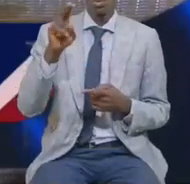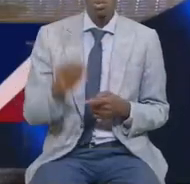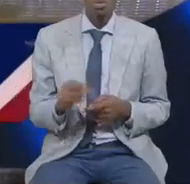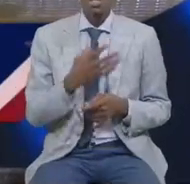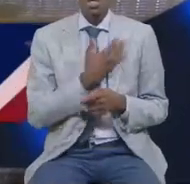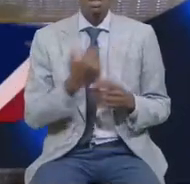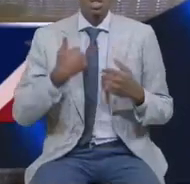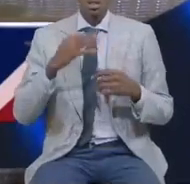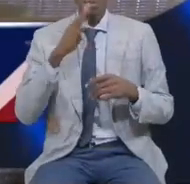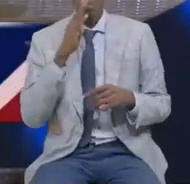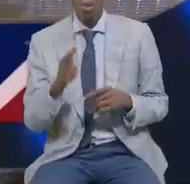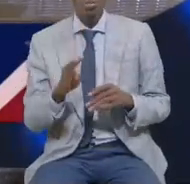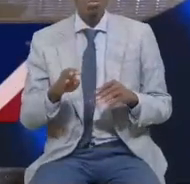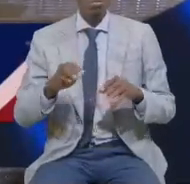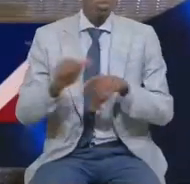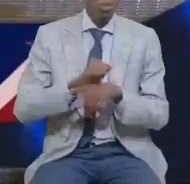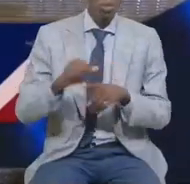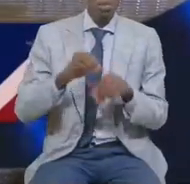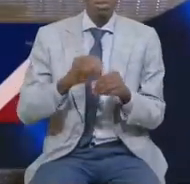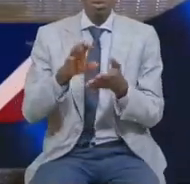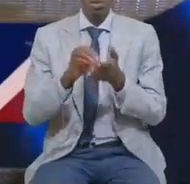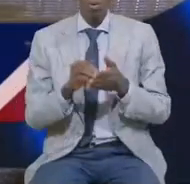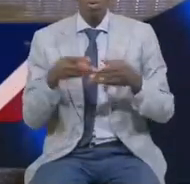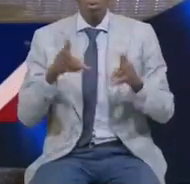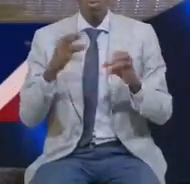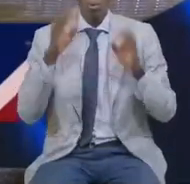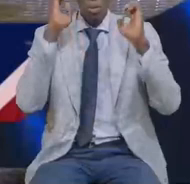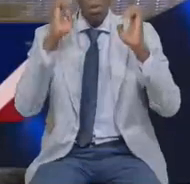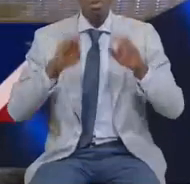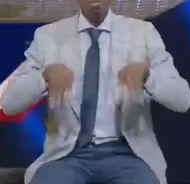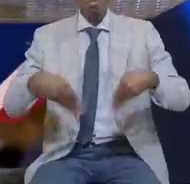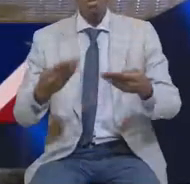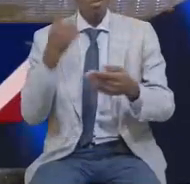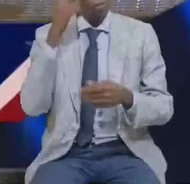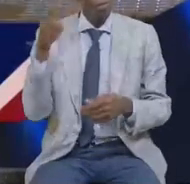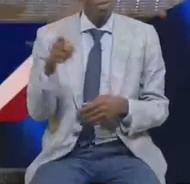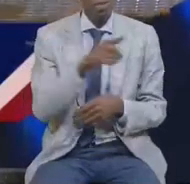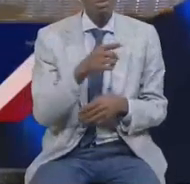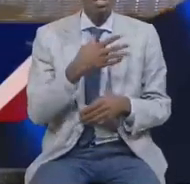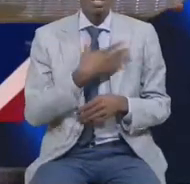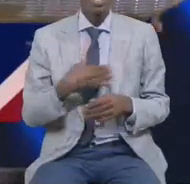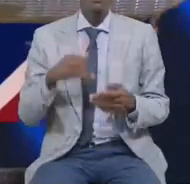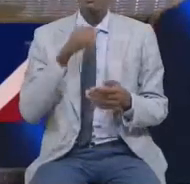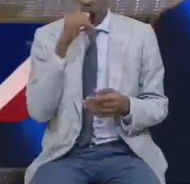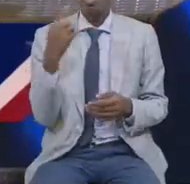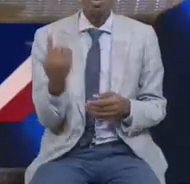niveau d'éducation et il leur a donné un boulot à faire. Mais